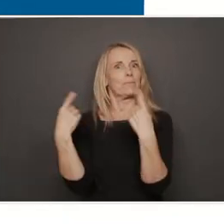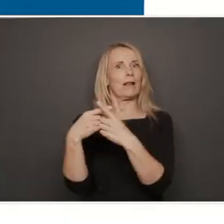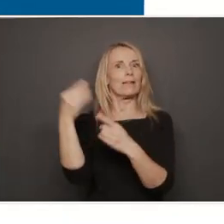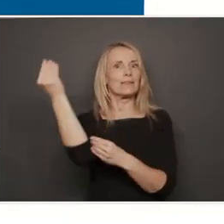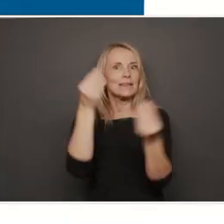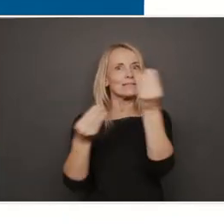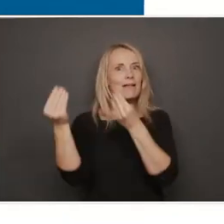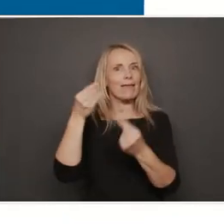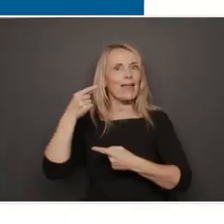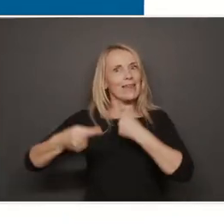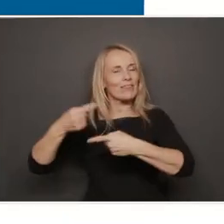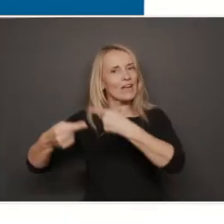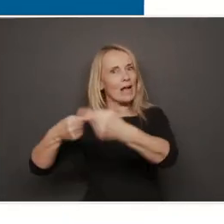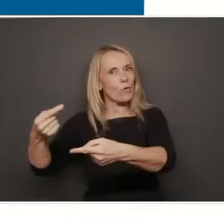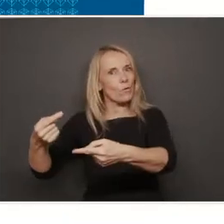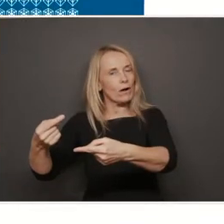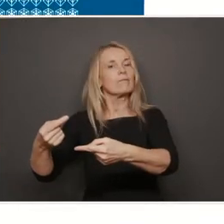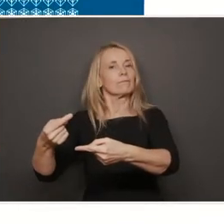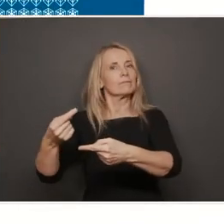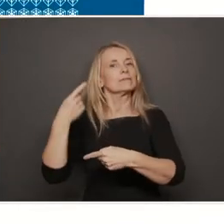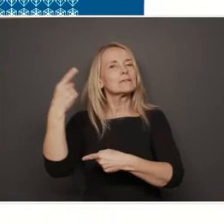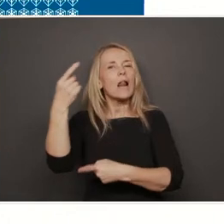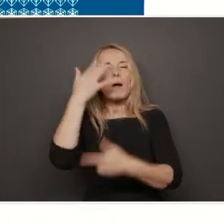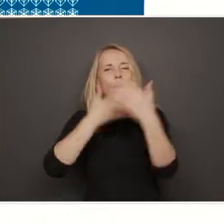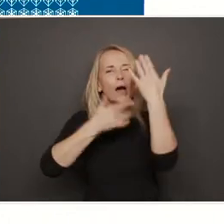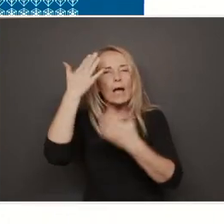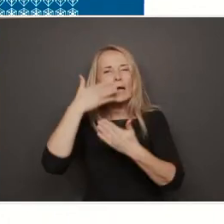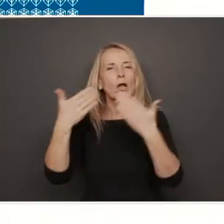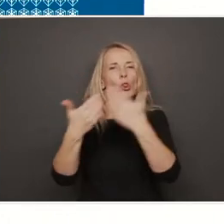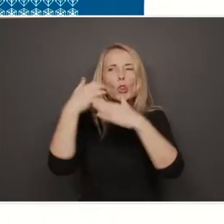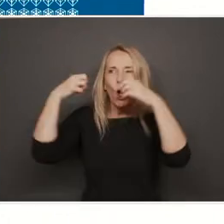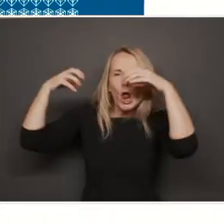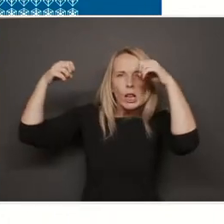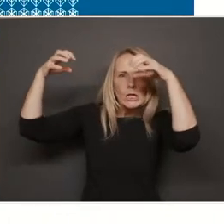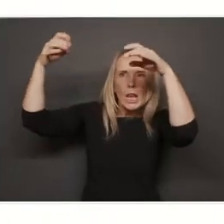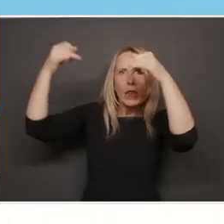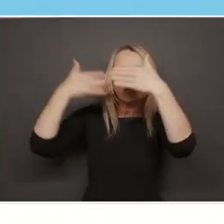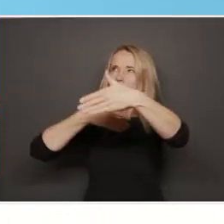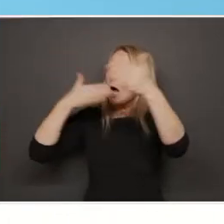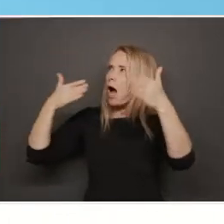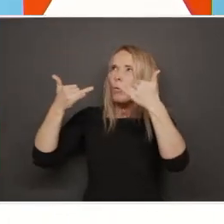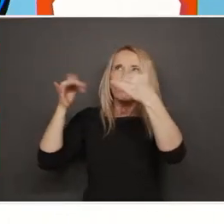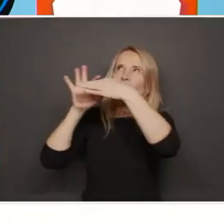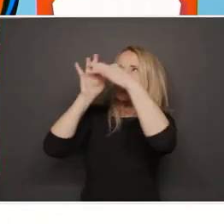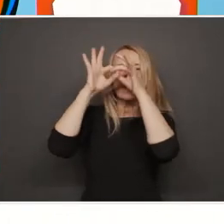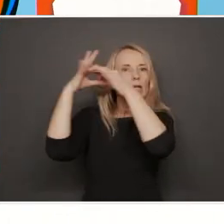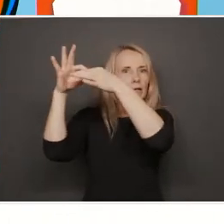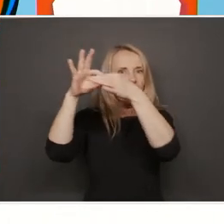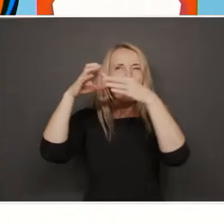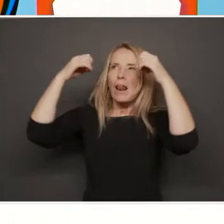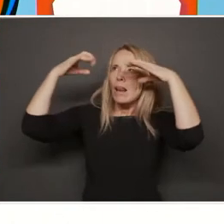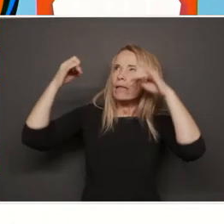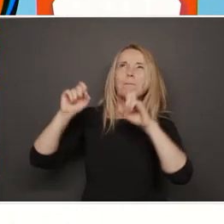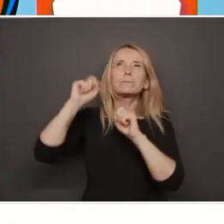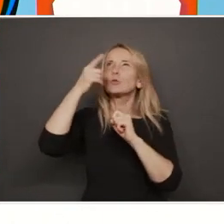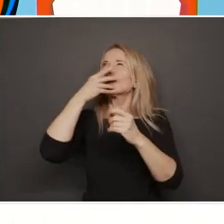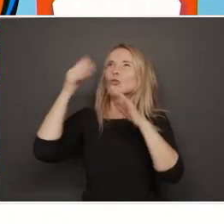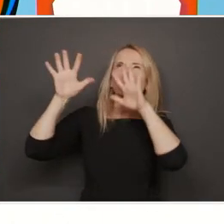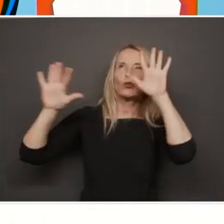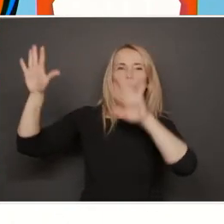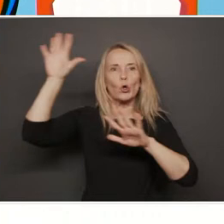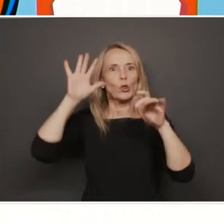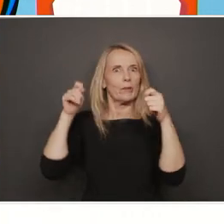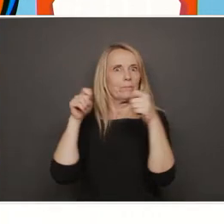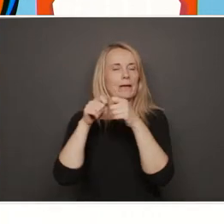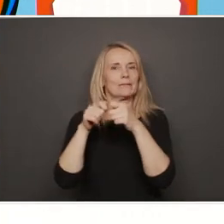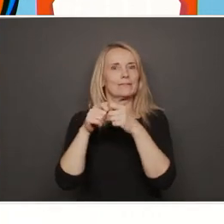und Entwicklung und ist hier für die Berechnung neuer Beleuchtungskörper verantwortlich, die das Licht besonders schön brechen